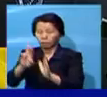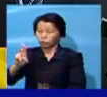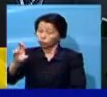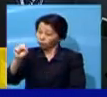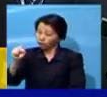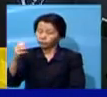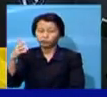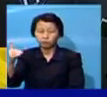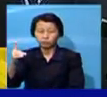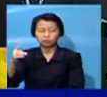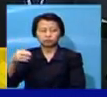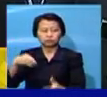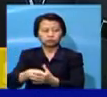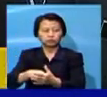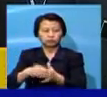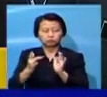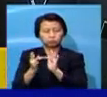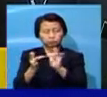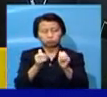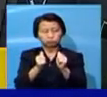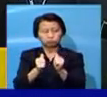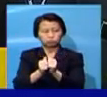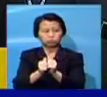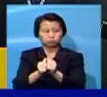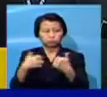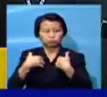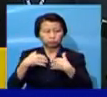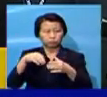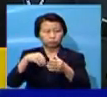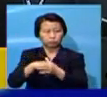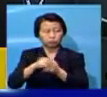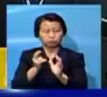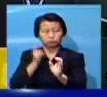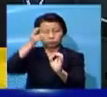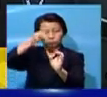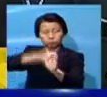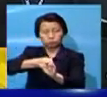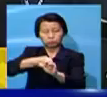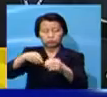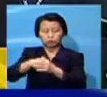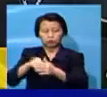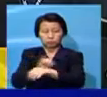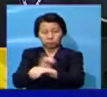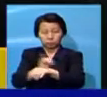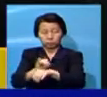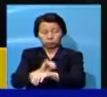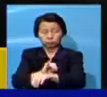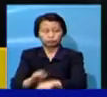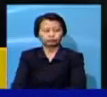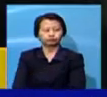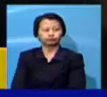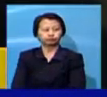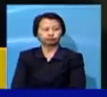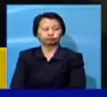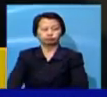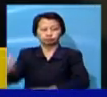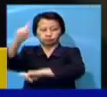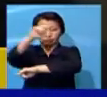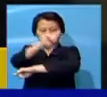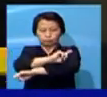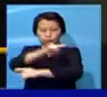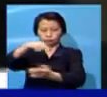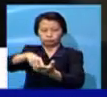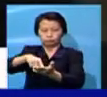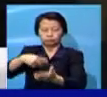in 2013 then Malaysia has to take the opportunity participate in the industaboration